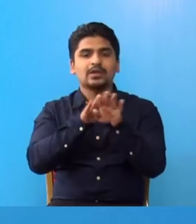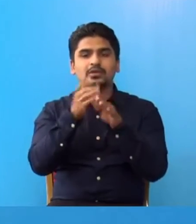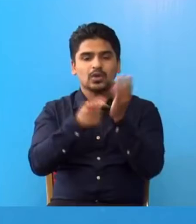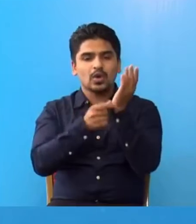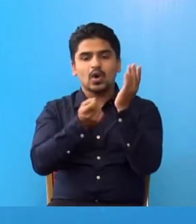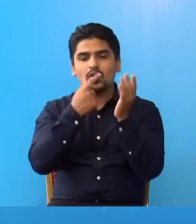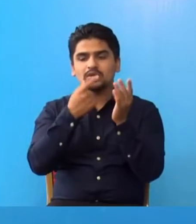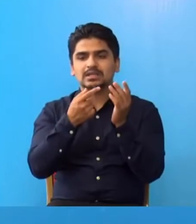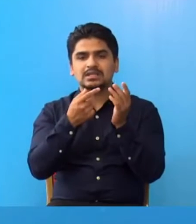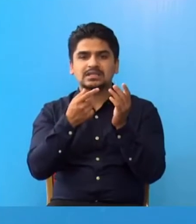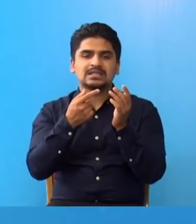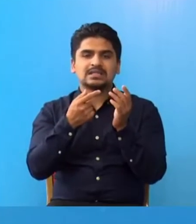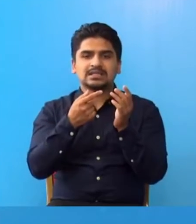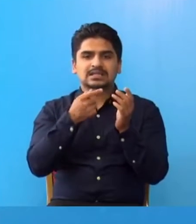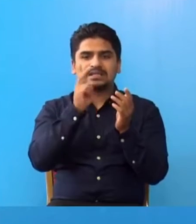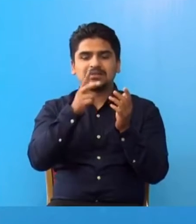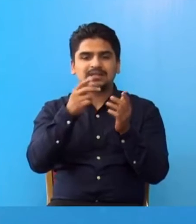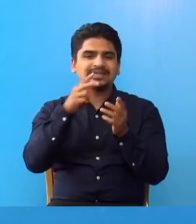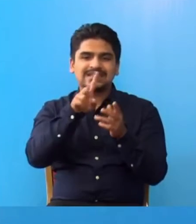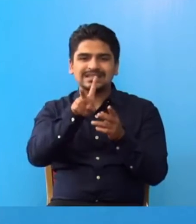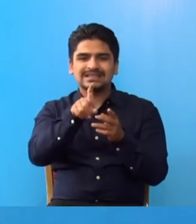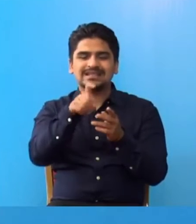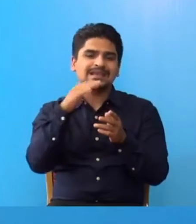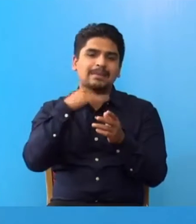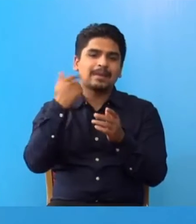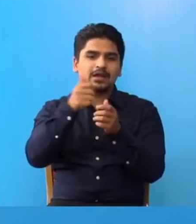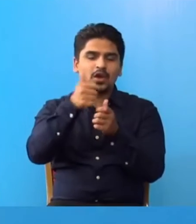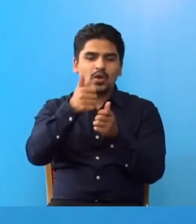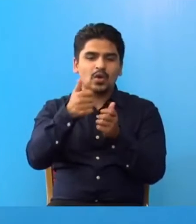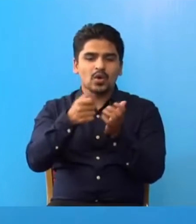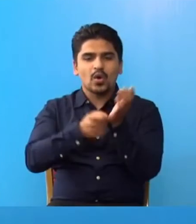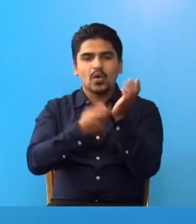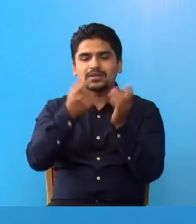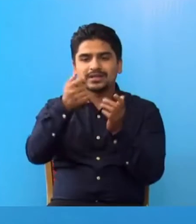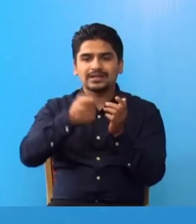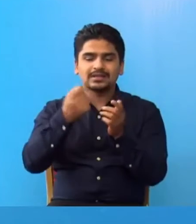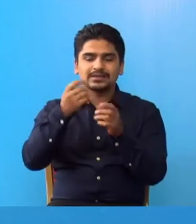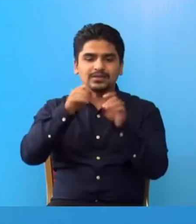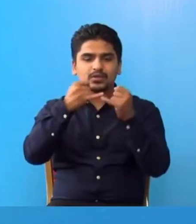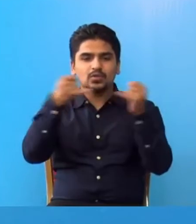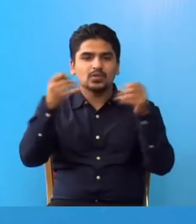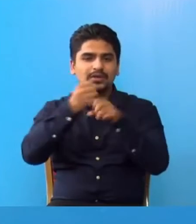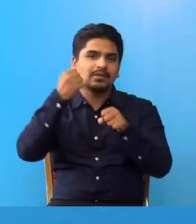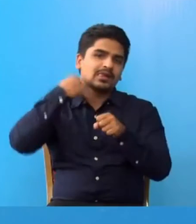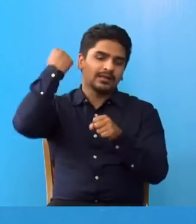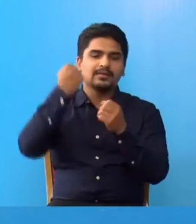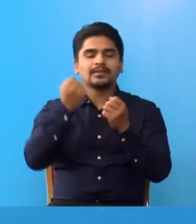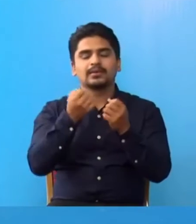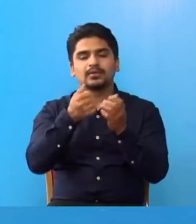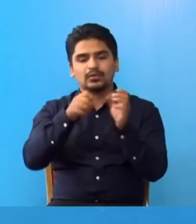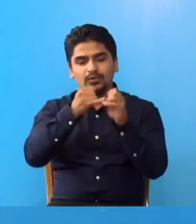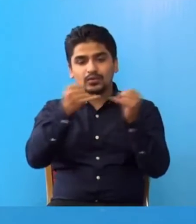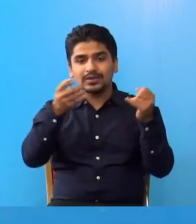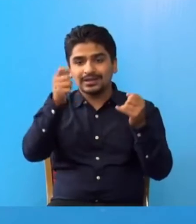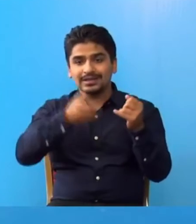कि रह उसदी और किन्हा जान चाहें। अथा रहीं डहीं होघुआ जुन्येर दोस्तित्य, जुन्यायेर रहीं जुद्वाद। और विदेश तीरता